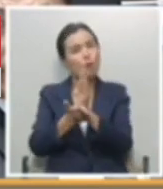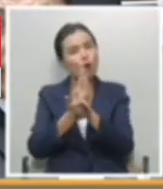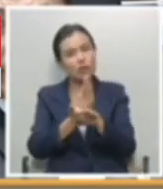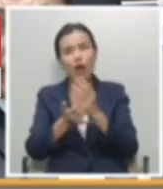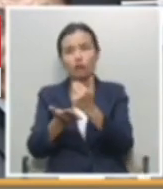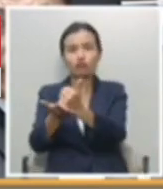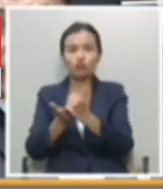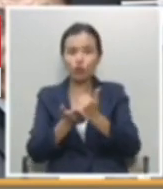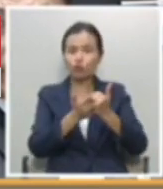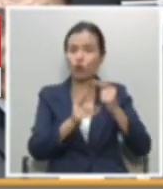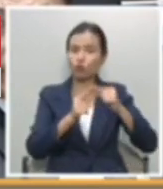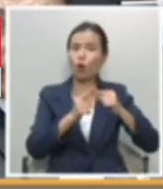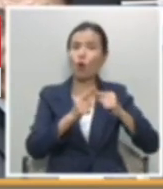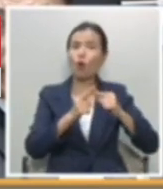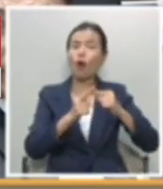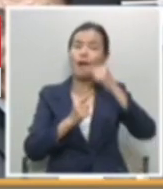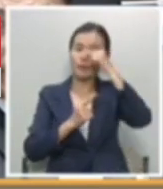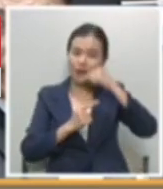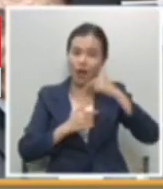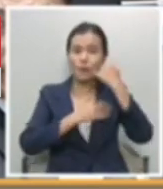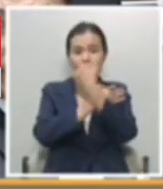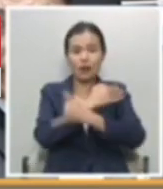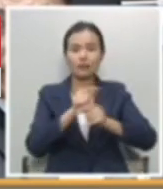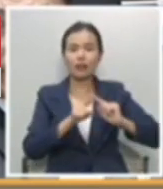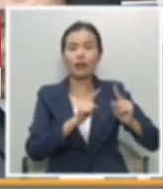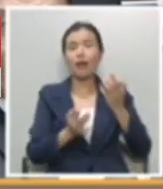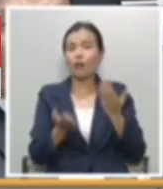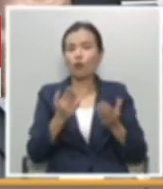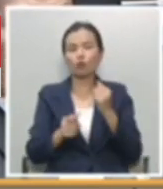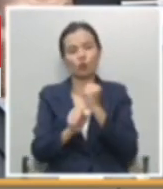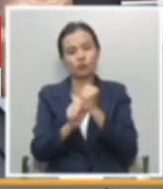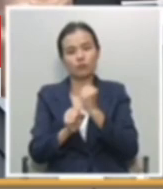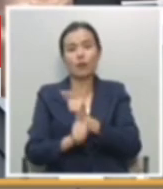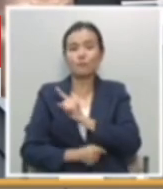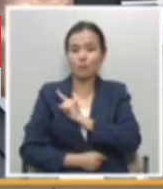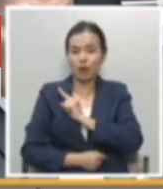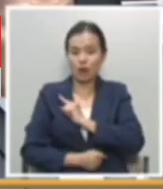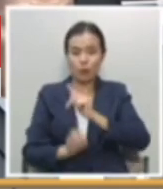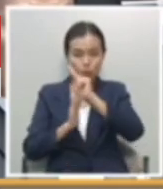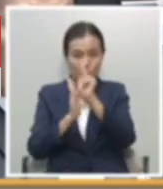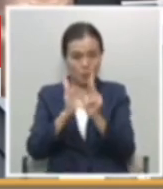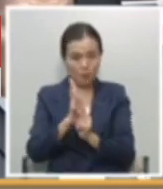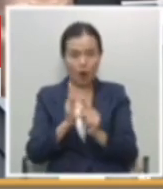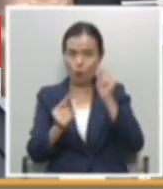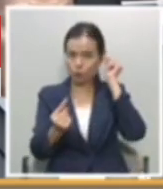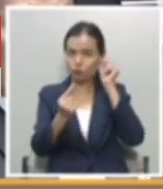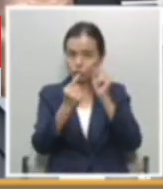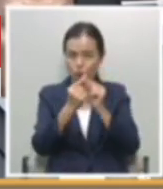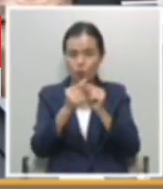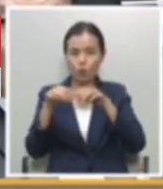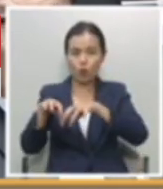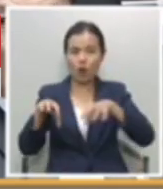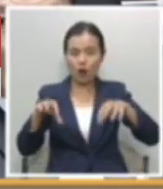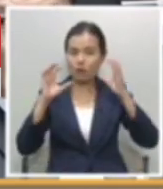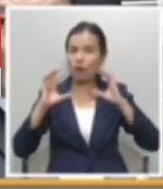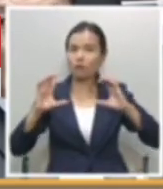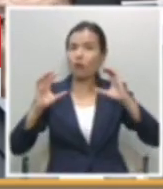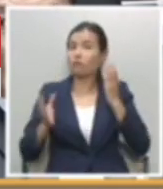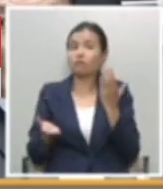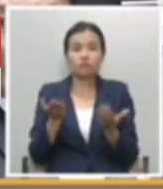แหล่งในประเทศต่างหรือต่างประเทศอันเนื่องมาจากการปฏิบัติหน้าที่ตามกฎหมายหรือตามวัตถุประสงค์ของหน่วยงานของรัฐ